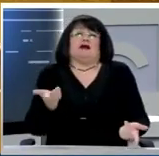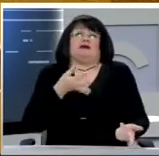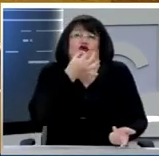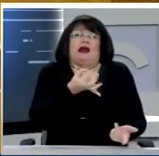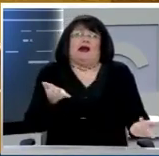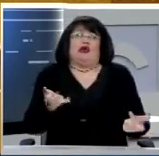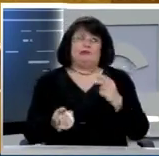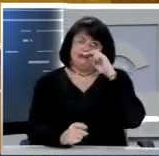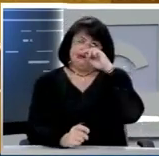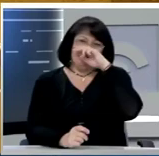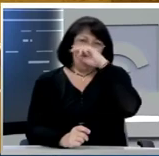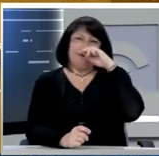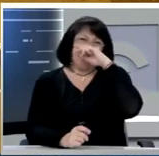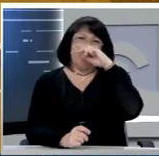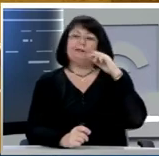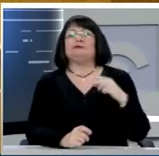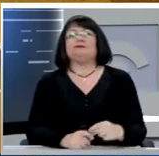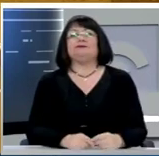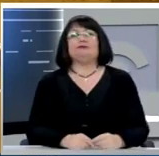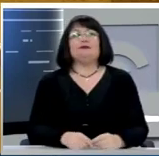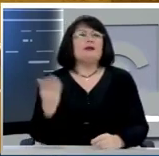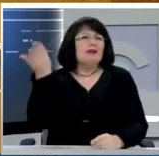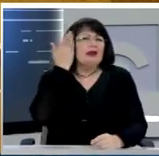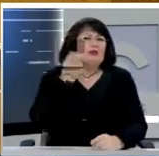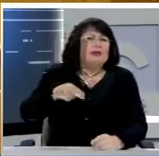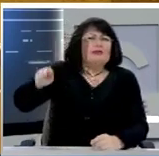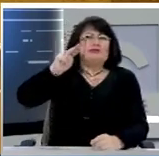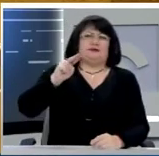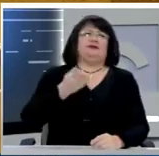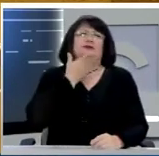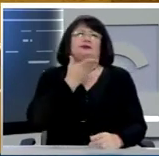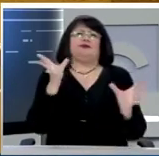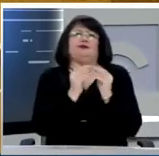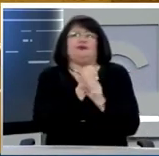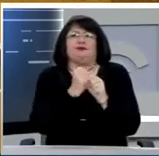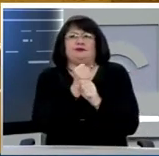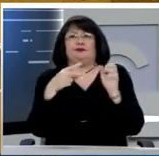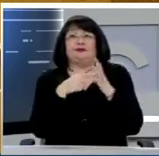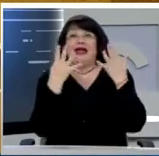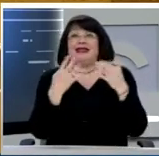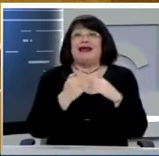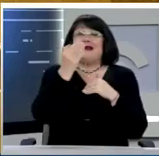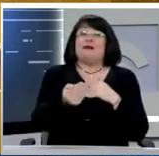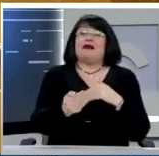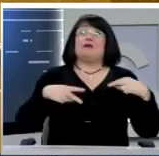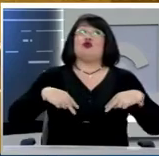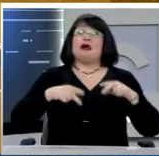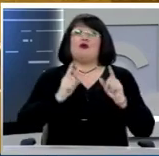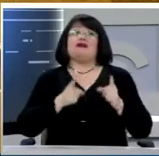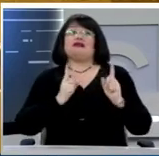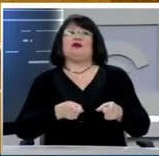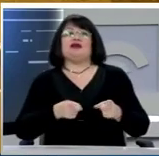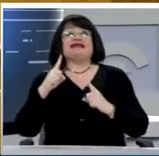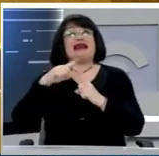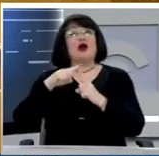Λοιπόν, έτσι εκτινάχτηκε η δαπάνη. Και τι έγινε μετά το 2009 και μετά πέρατε και οι υπουργικές αποφάσεις. Αυτό που ο